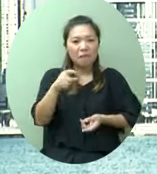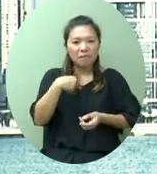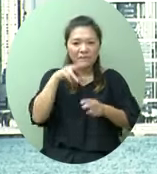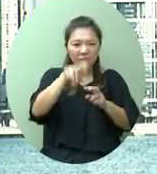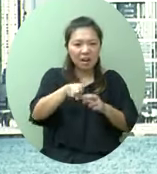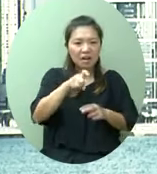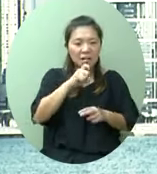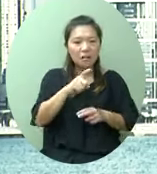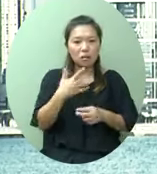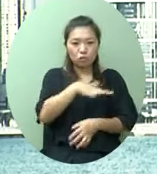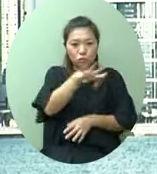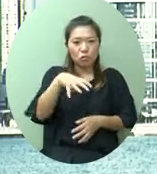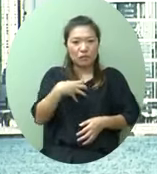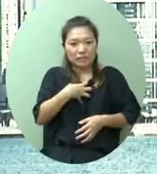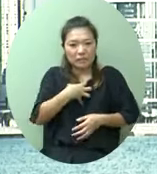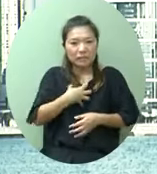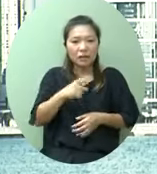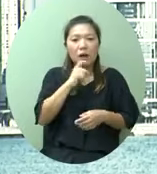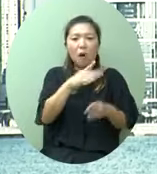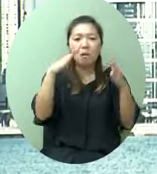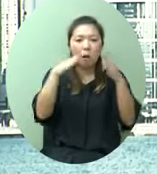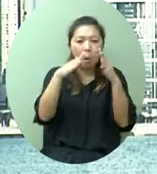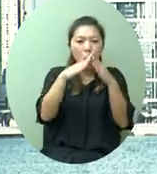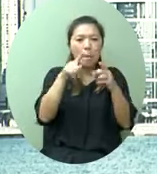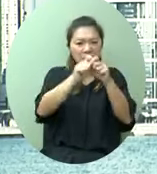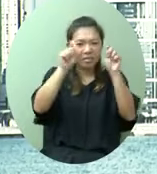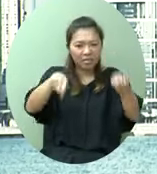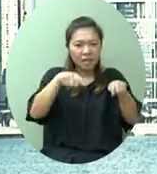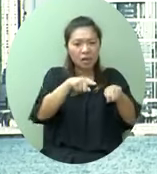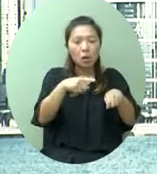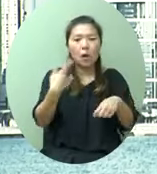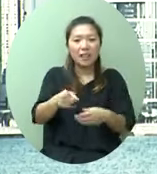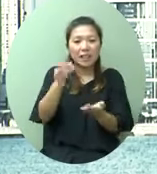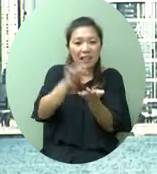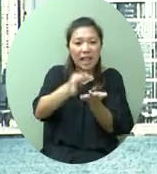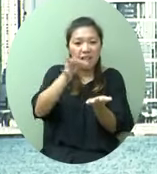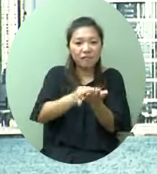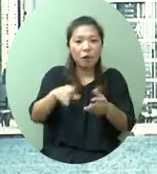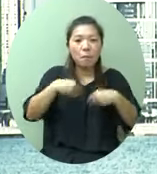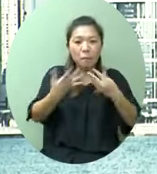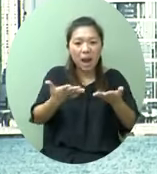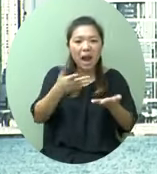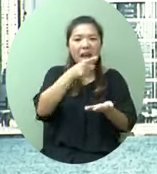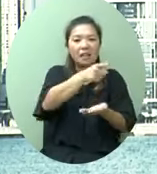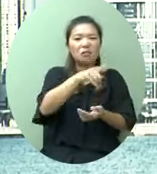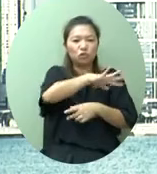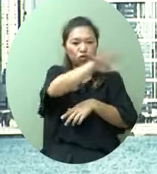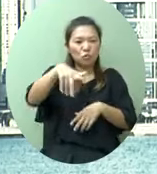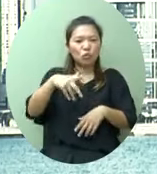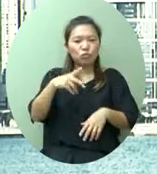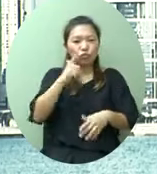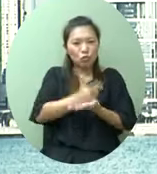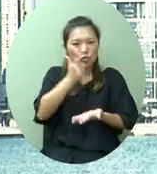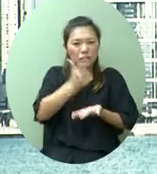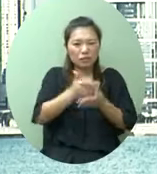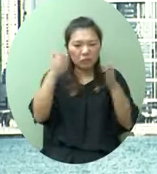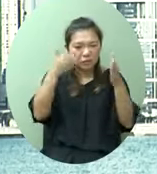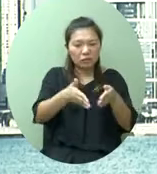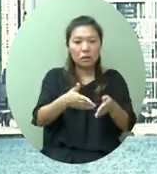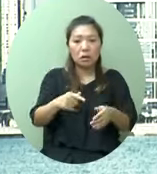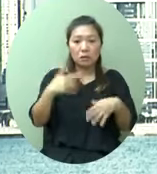邊最關心嘅第一個議題咧係房屋同埋土地供應啊。咁所以而家喺坊間好多討論咧，都